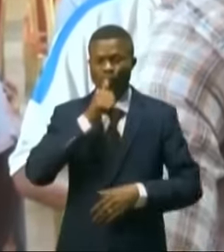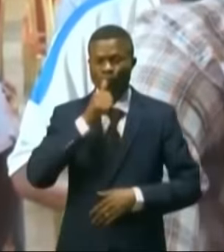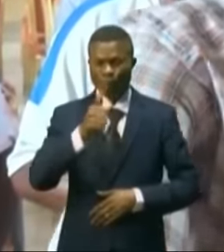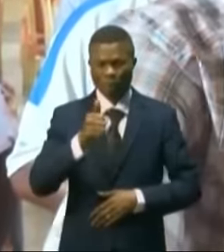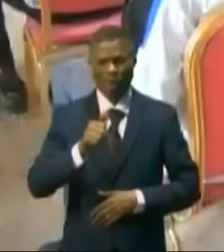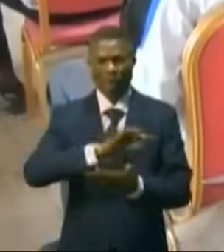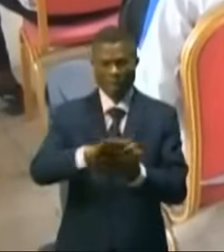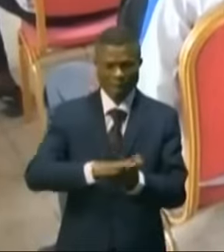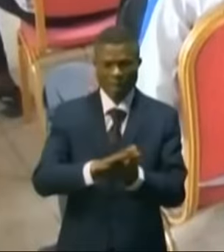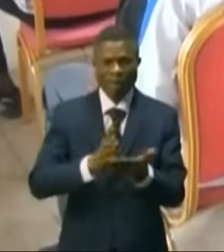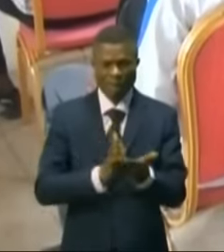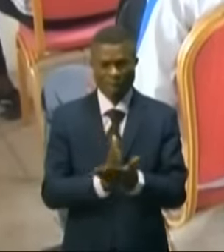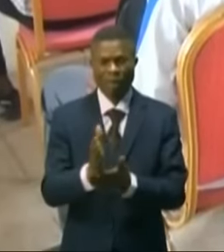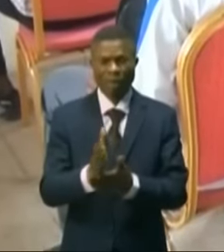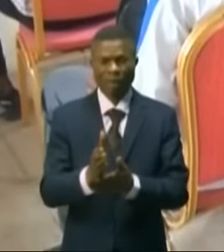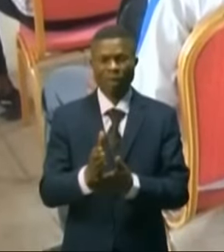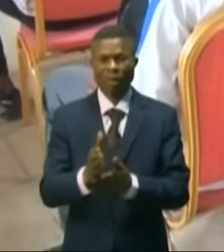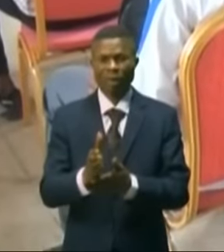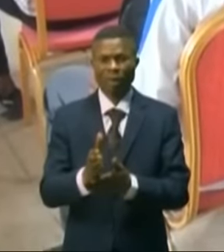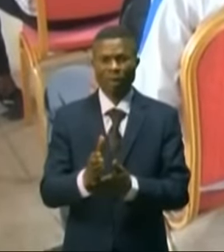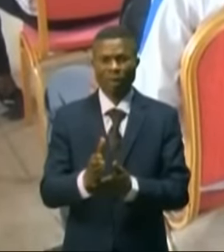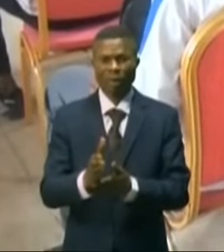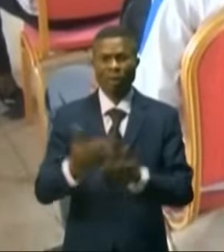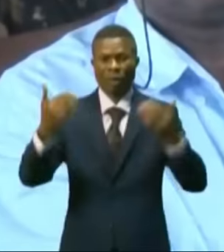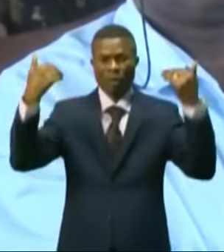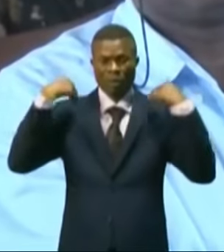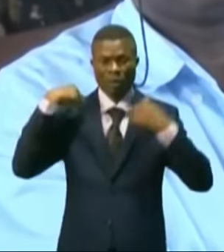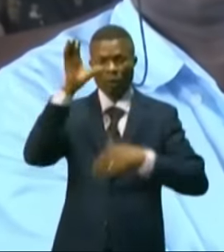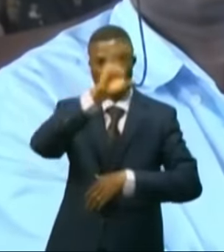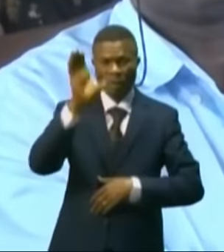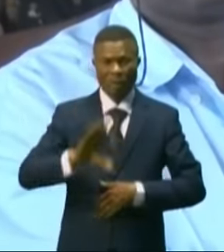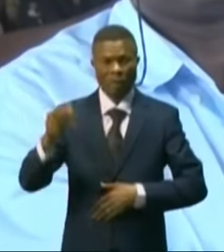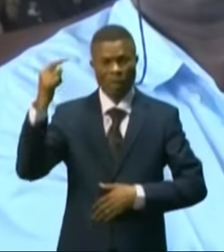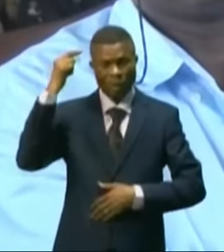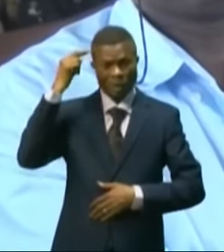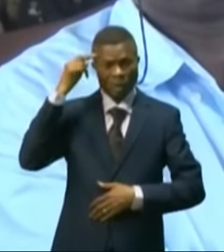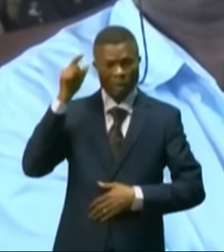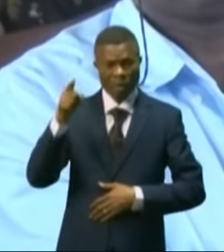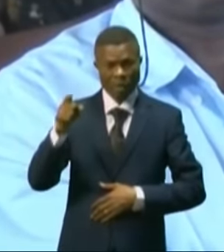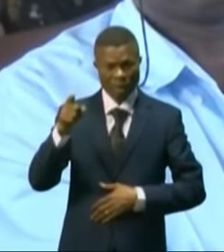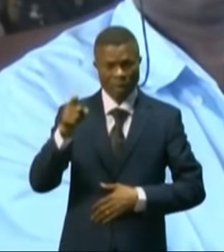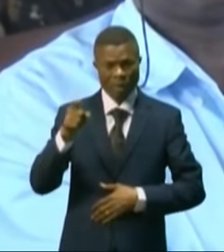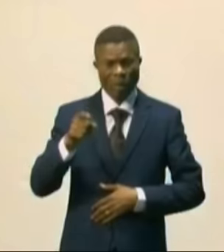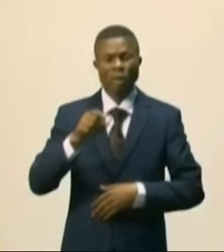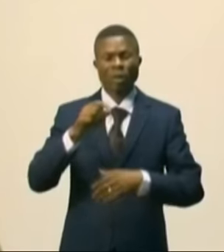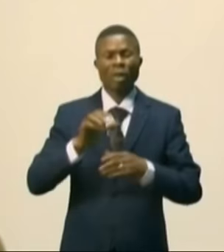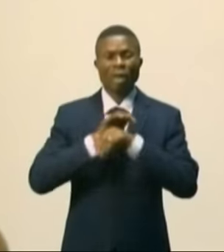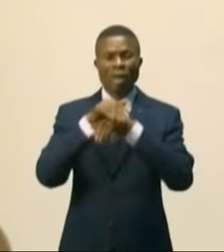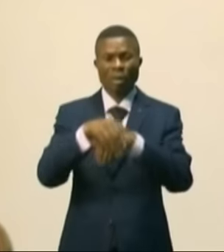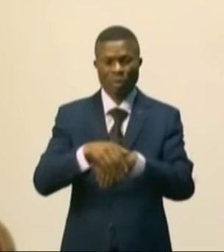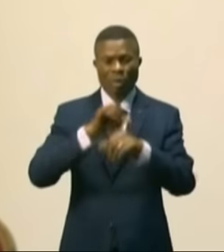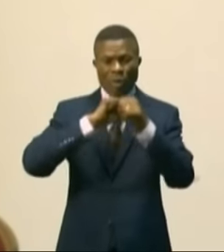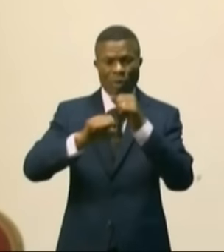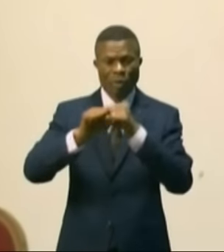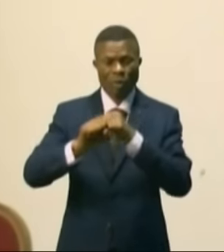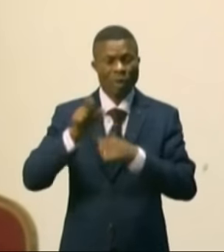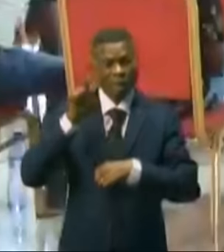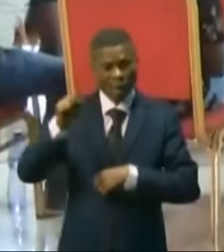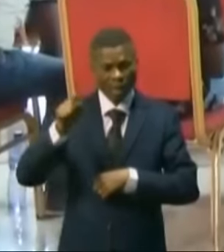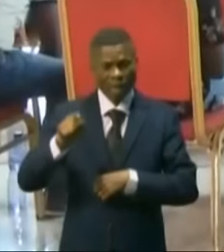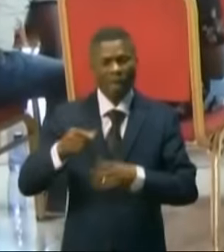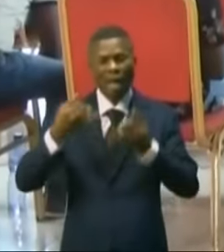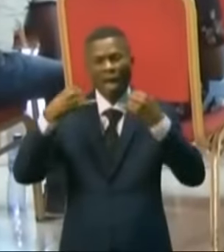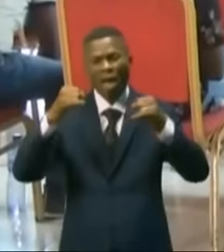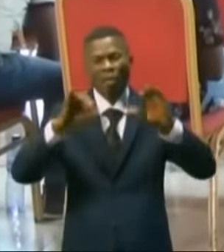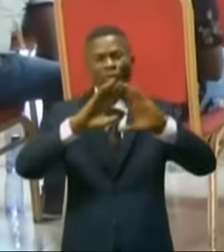asphaltées. Et déjà, les autorités locales de la commune d'Enjili ont été sensibilisées pour qu'à leur tour, elles